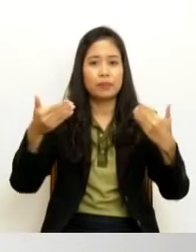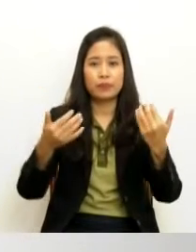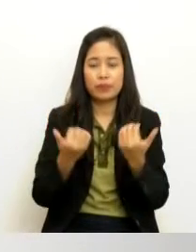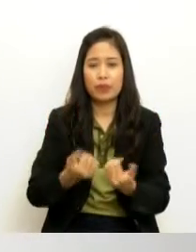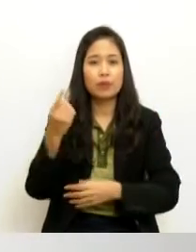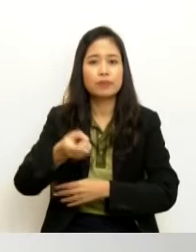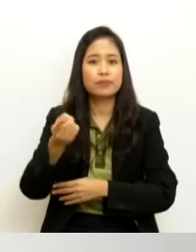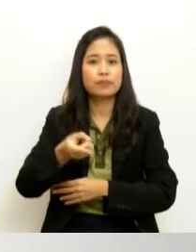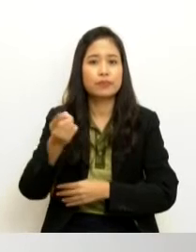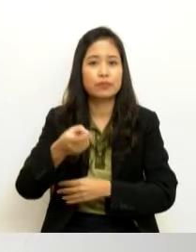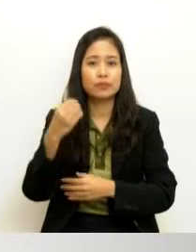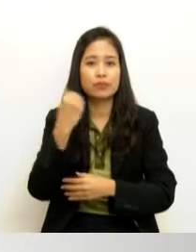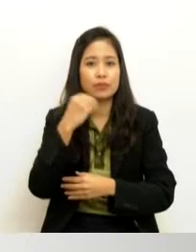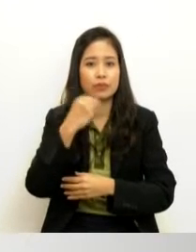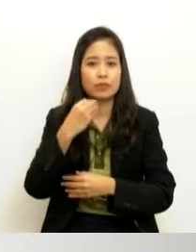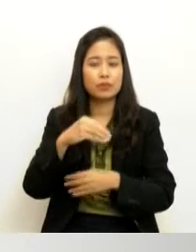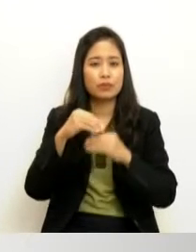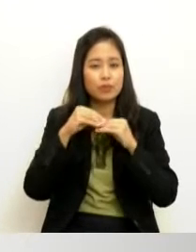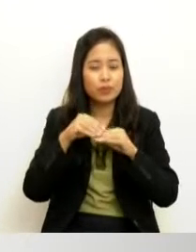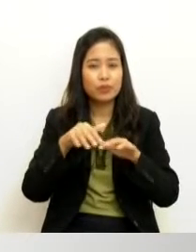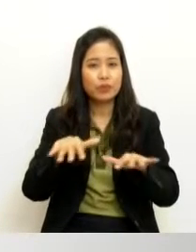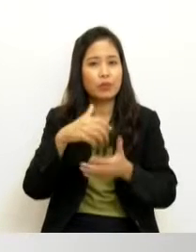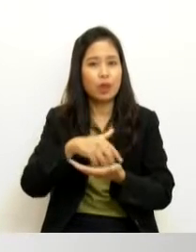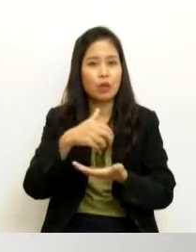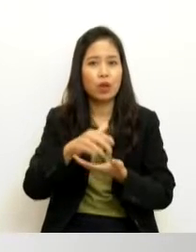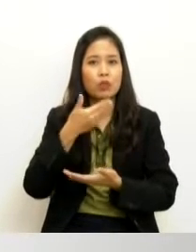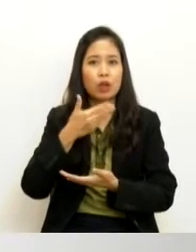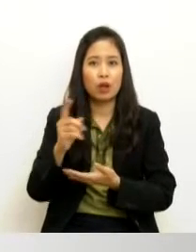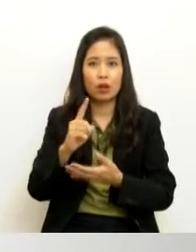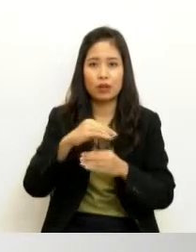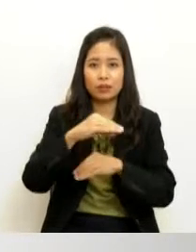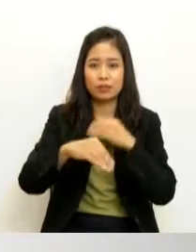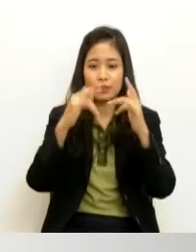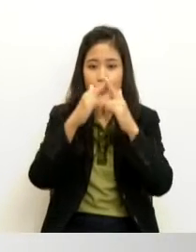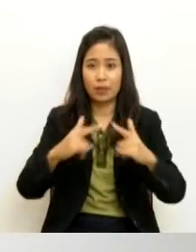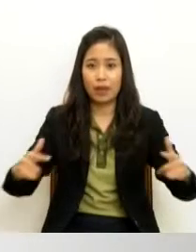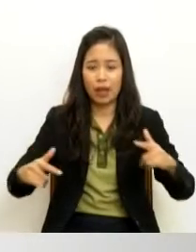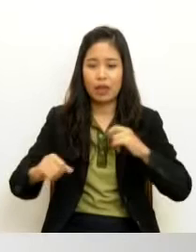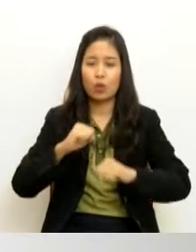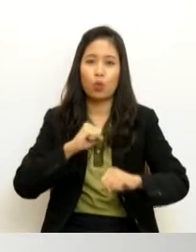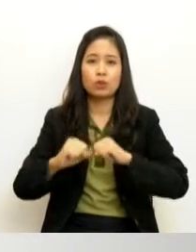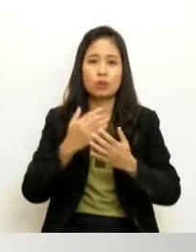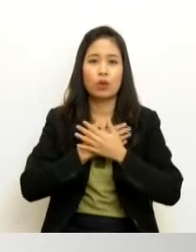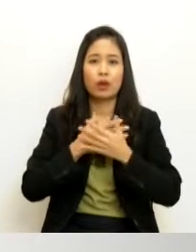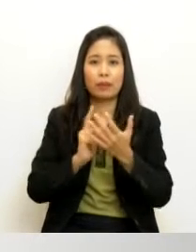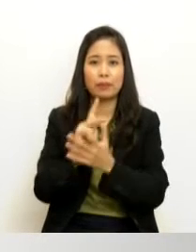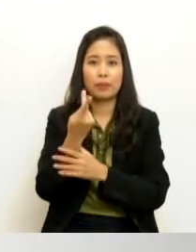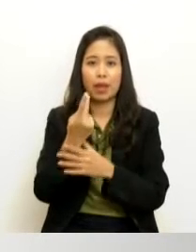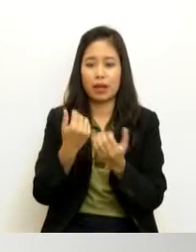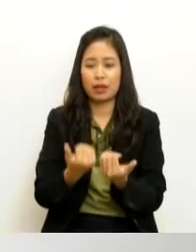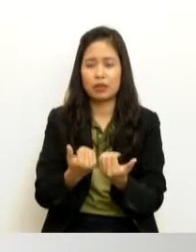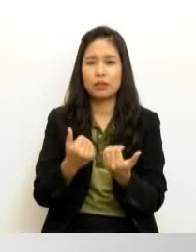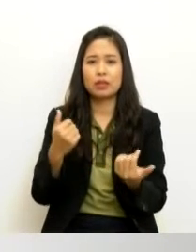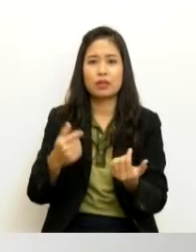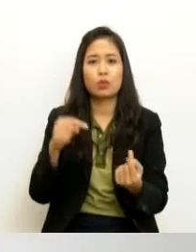ำและเราก็ได้นำเสนอในเรื่องนี้มาโดยตลอดนะคะนั่นก็คือกิจกรรมค่ายเยาวชนรักพงไพค่ะในช่วงนี้จะเป็นในส่วนของ